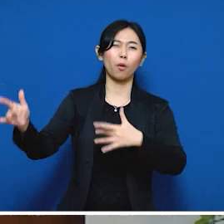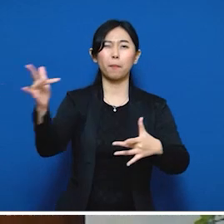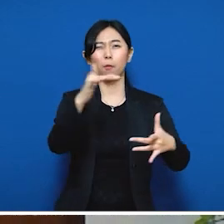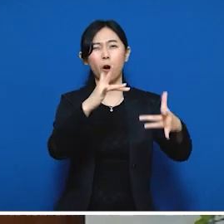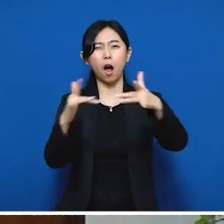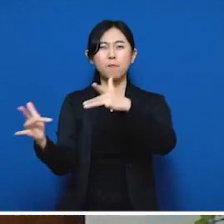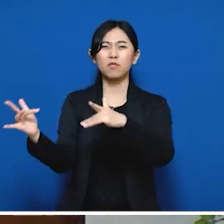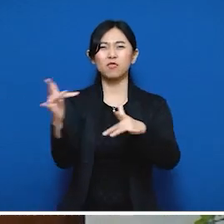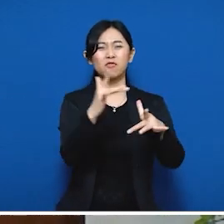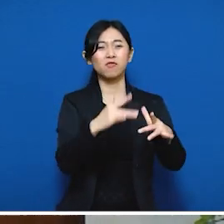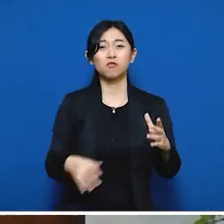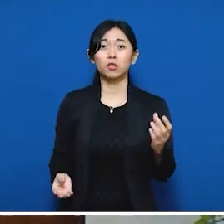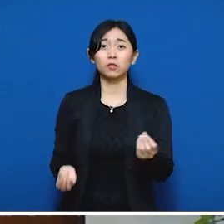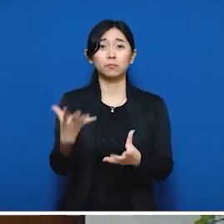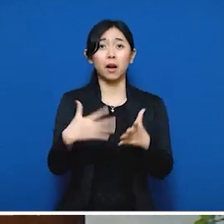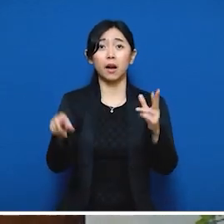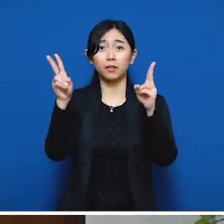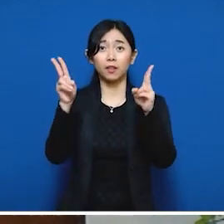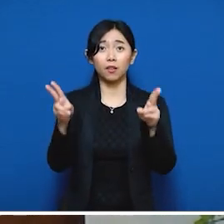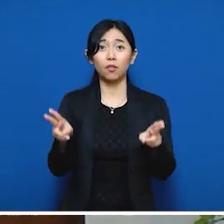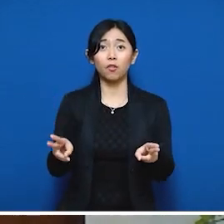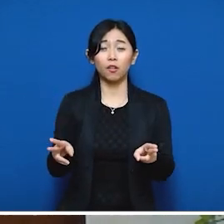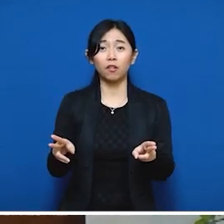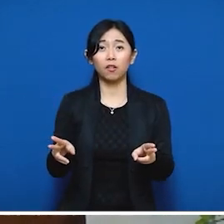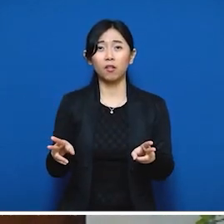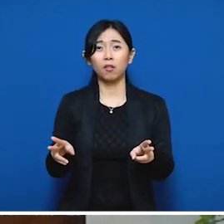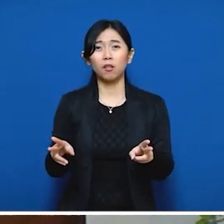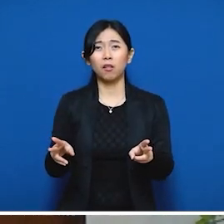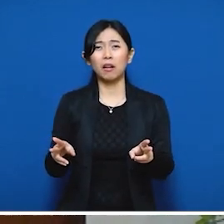Banyak orang mengalami persekusi.